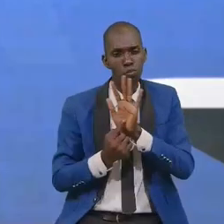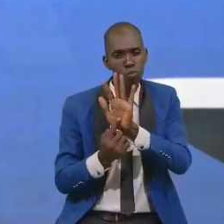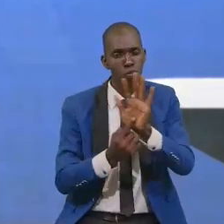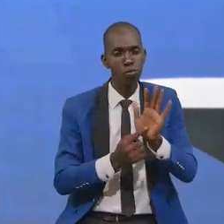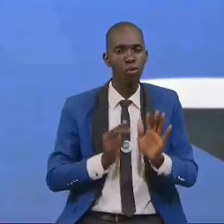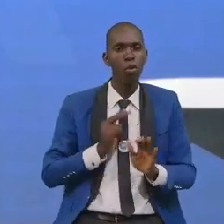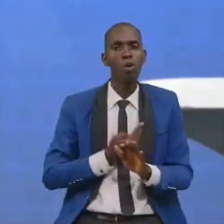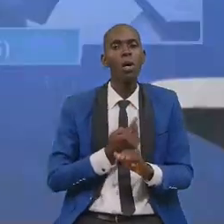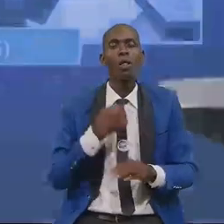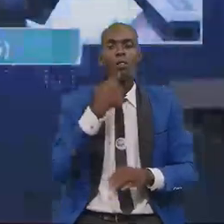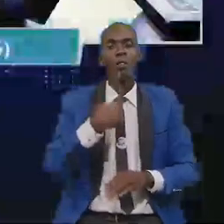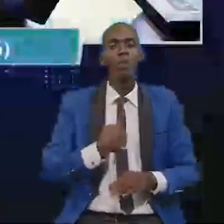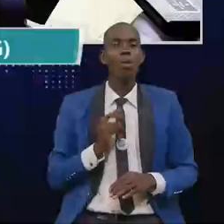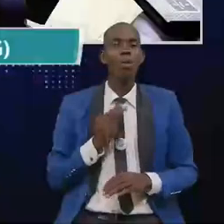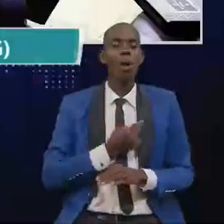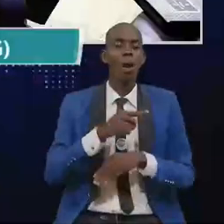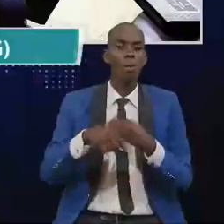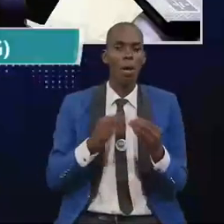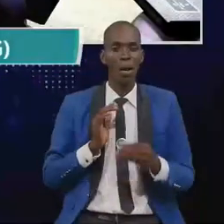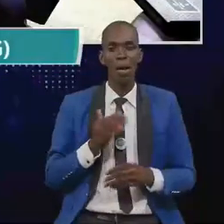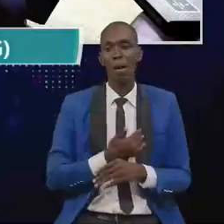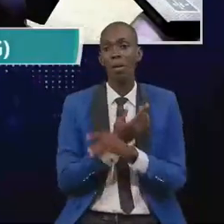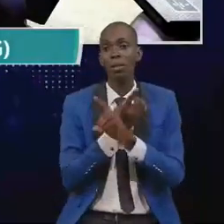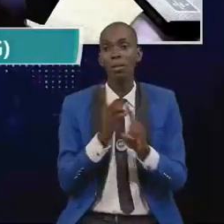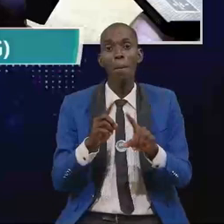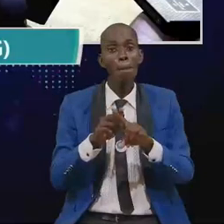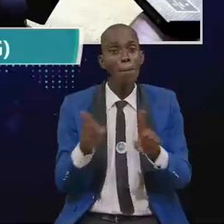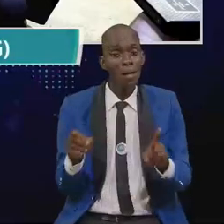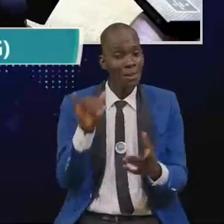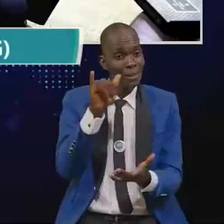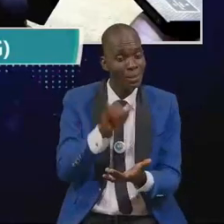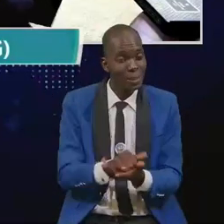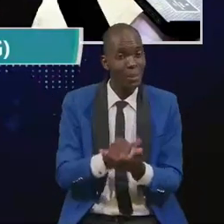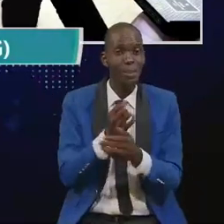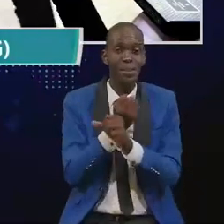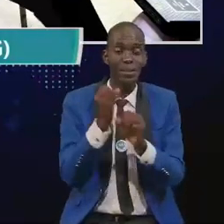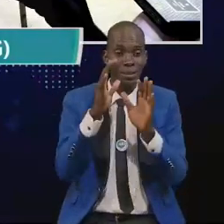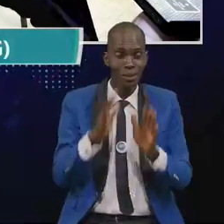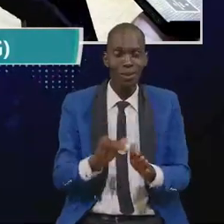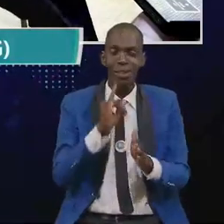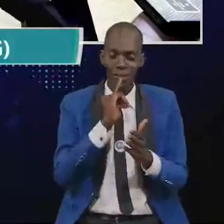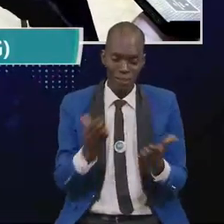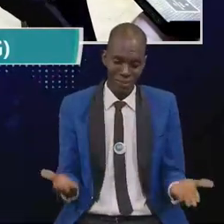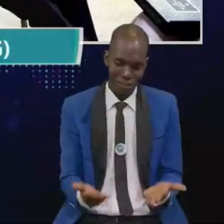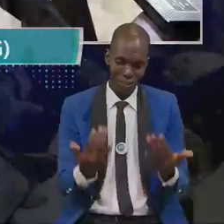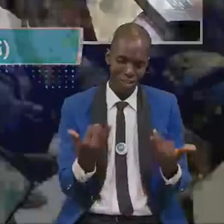nous parler de notre délivrance mais ce merci est déjà là